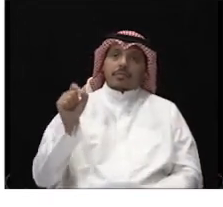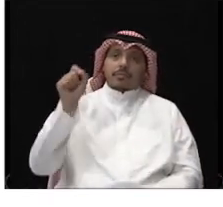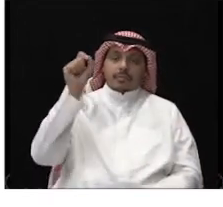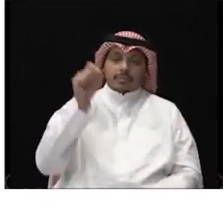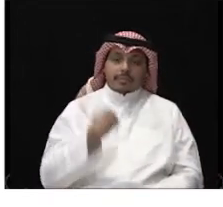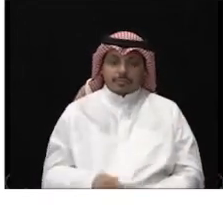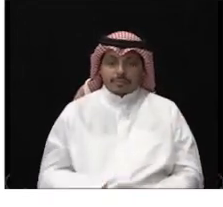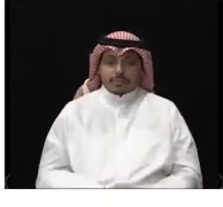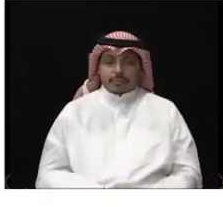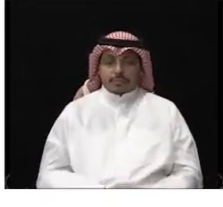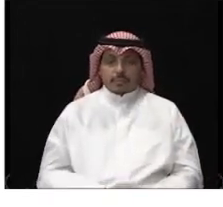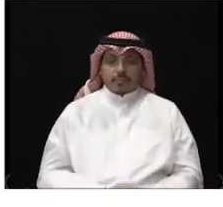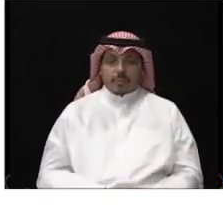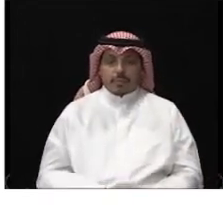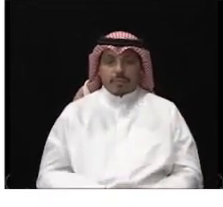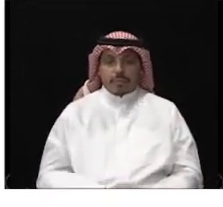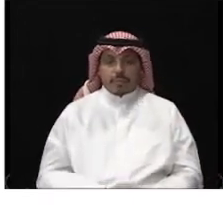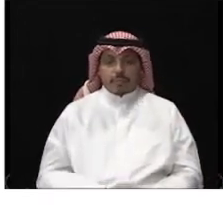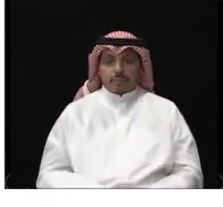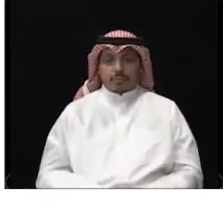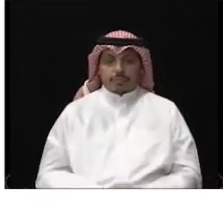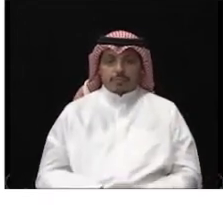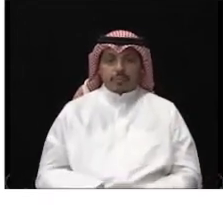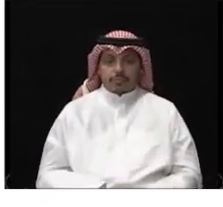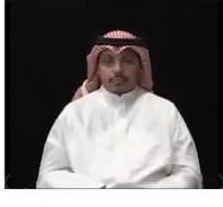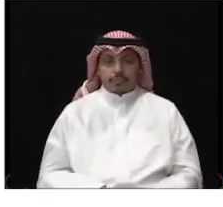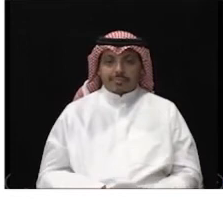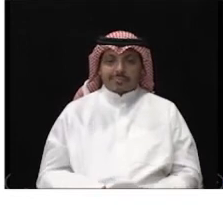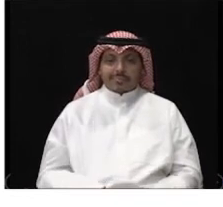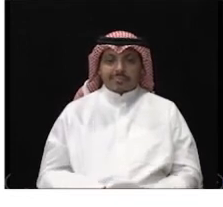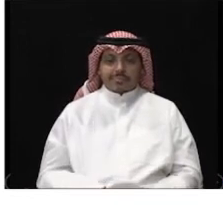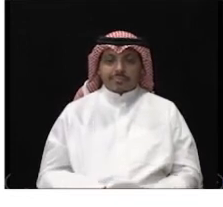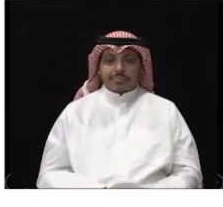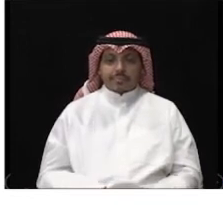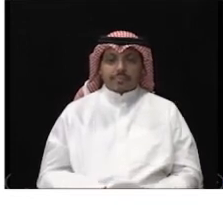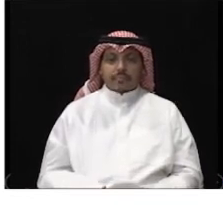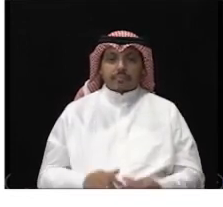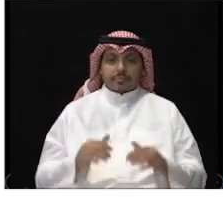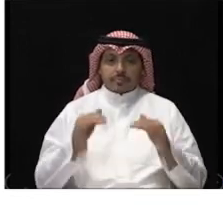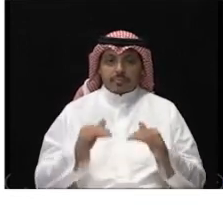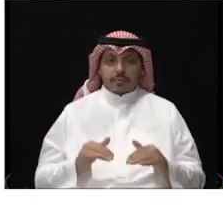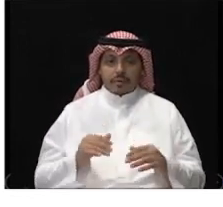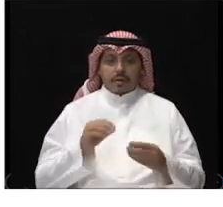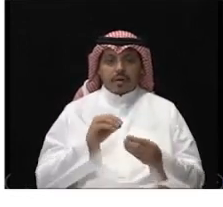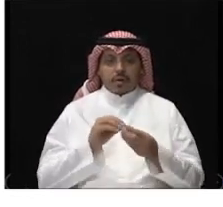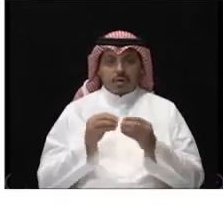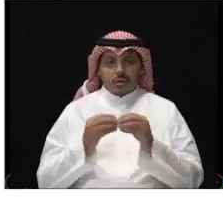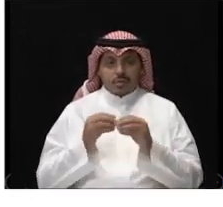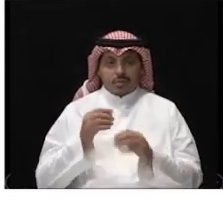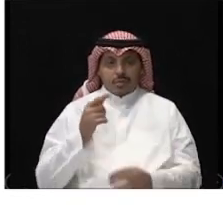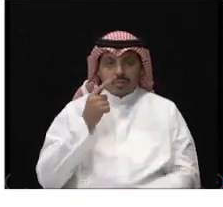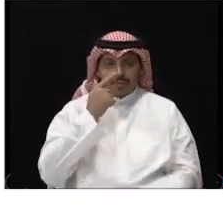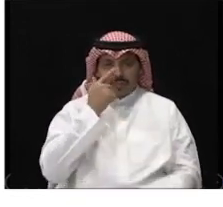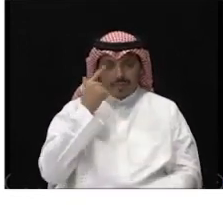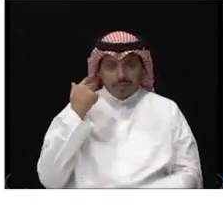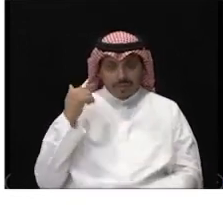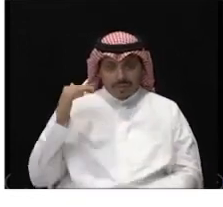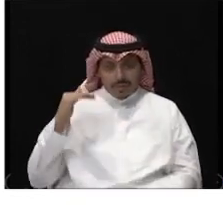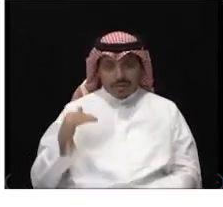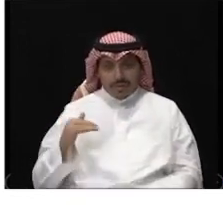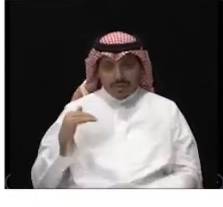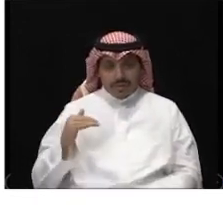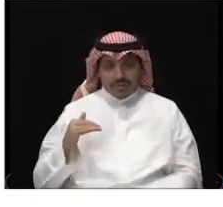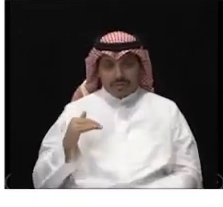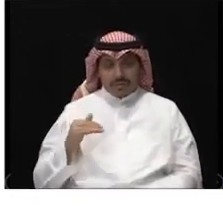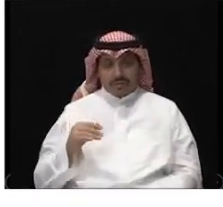إذن أعلى مدى يصل إليه الحرف، وذكرنا بأن الخط البنفسجي هو أسفل، ممتاز، أحسنتم.